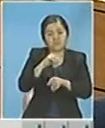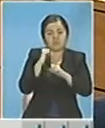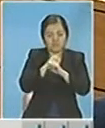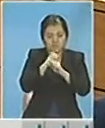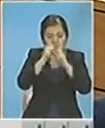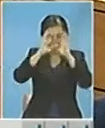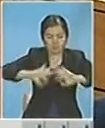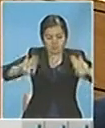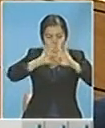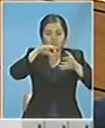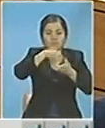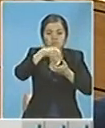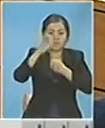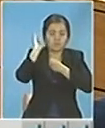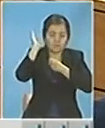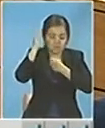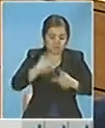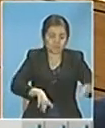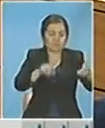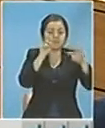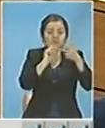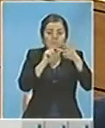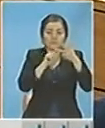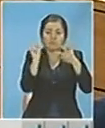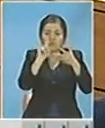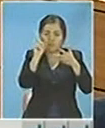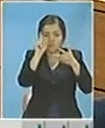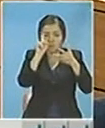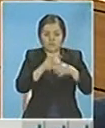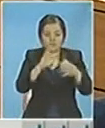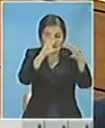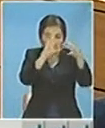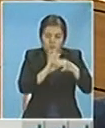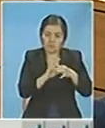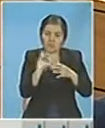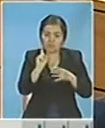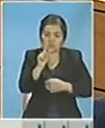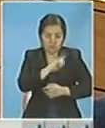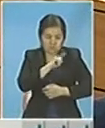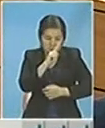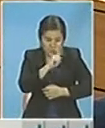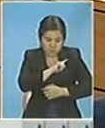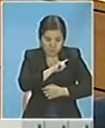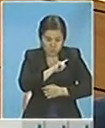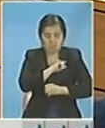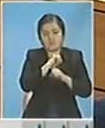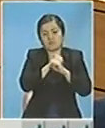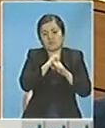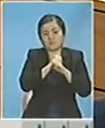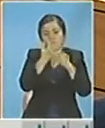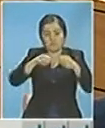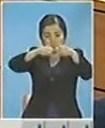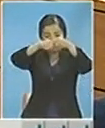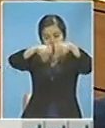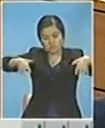เป็นและเรื่องที่3เนี่ยสอดรับกับเรื่องบทบาทกับสถานภาพเนี่ยผมก็มีความเป็นในการที่กราบเรียนท่านประธานในเรื่องโครงสร้